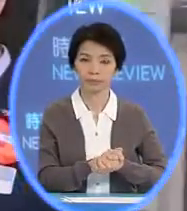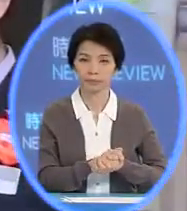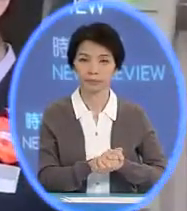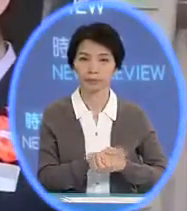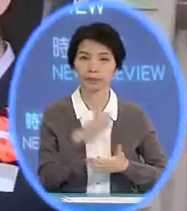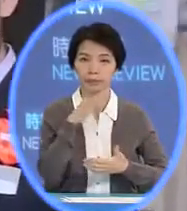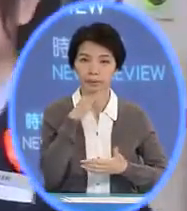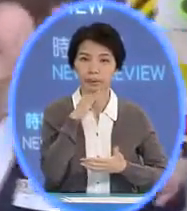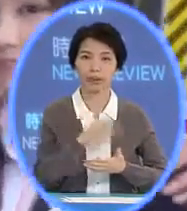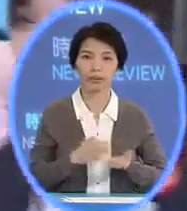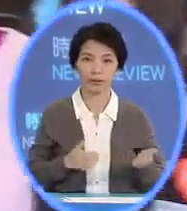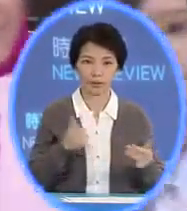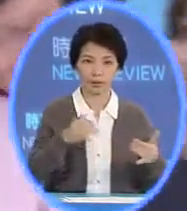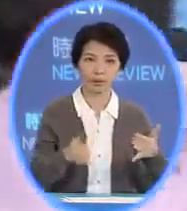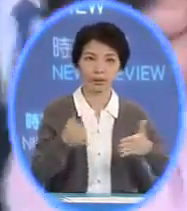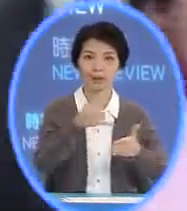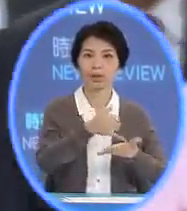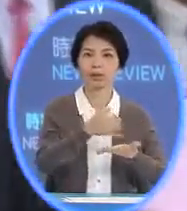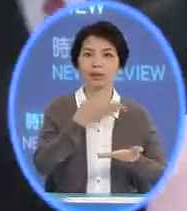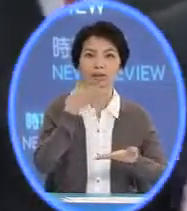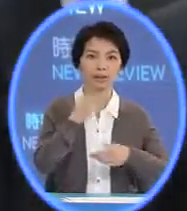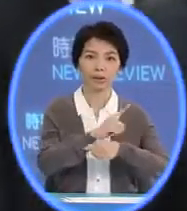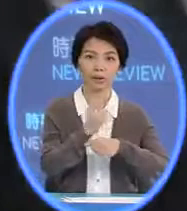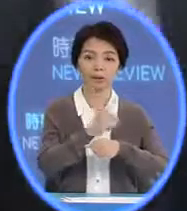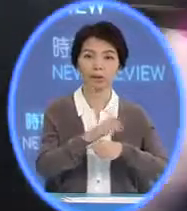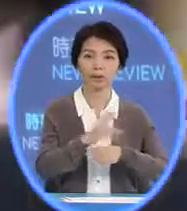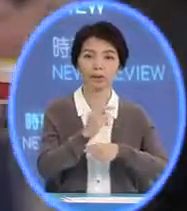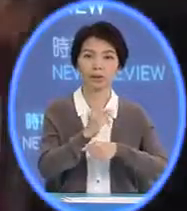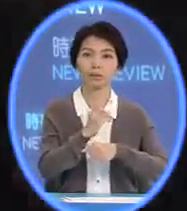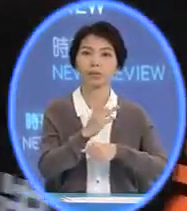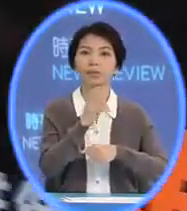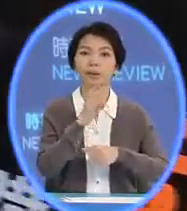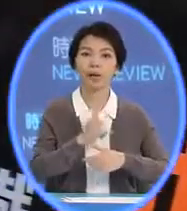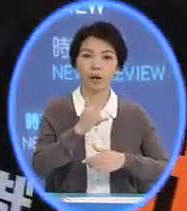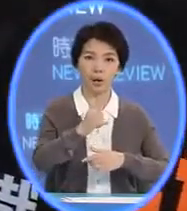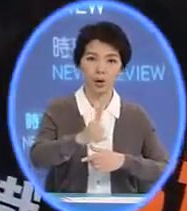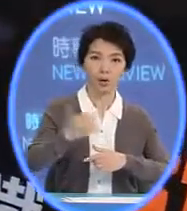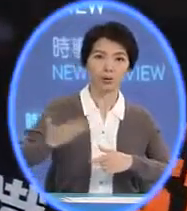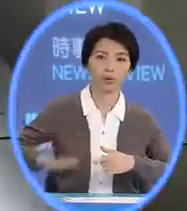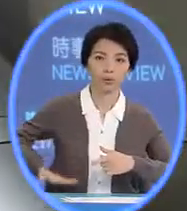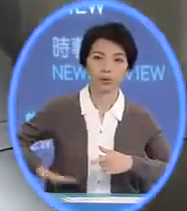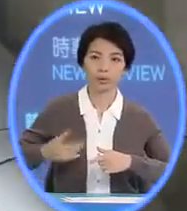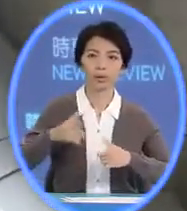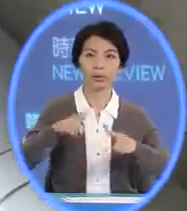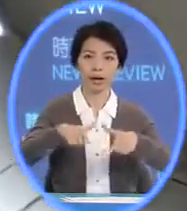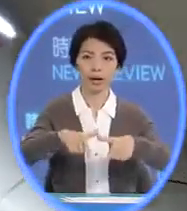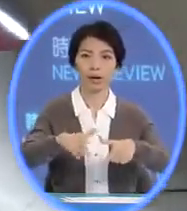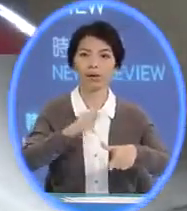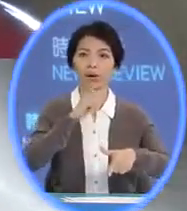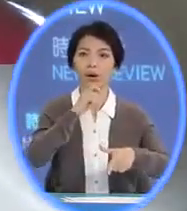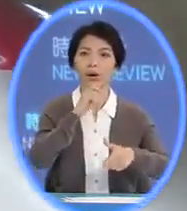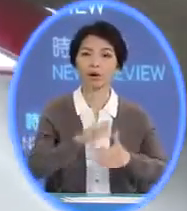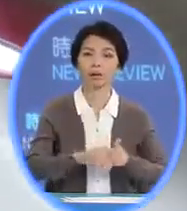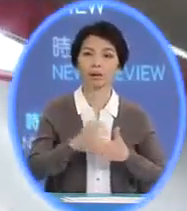再登上动感号，乘坐朝早11:25的列车前往广州南站。同行的亦都包括多名特区官